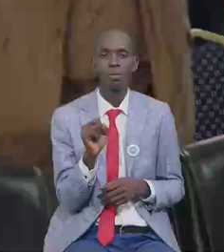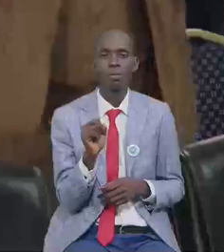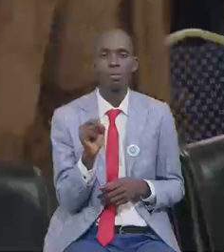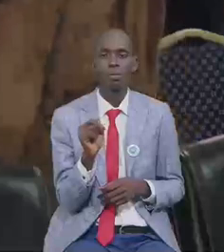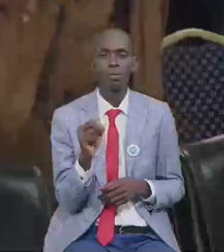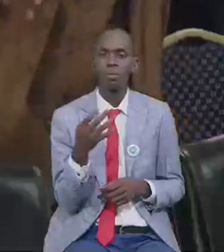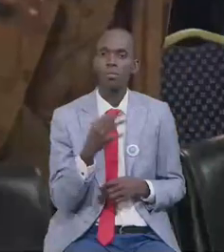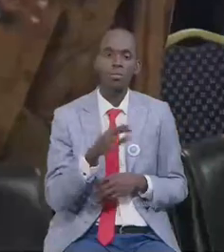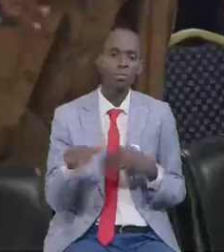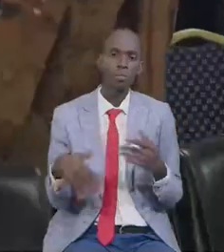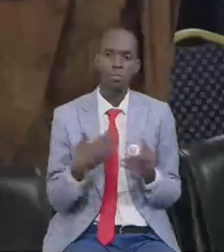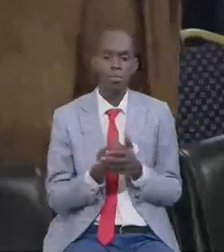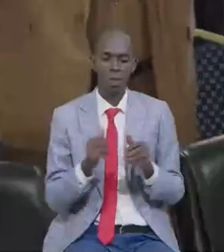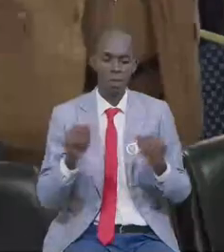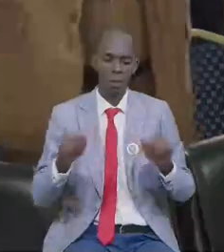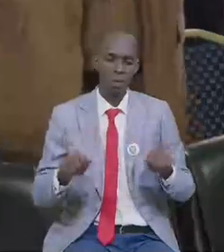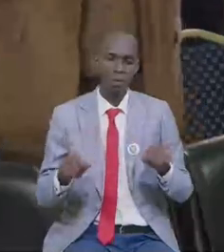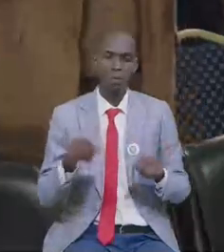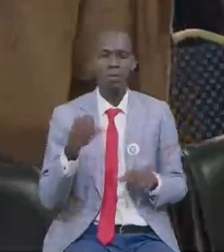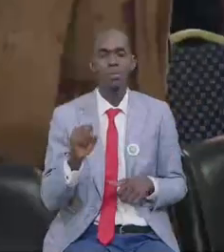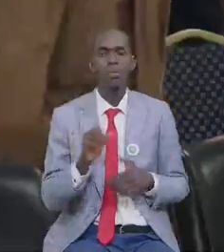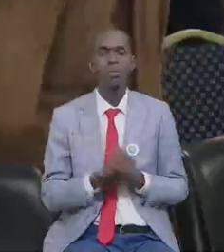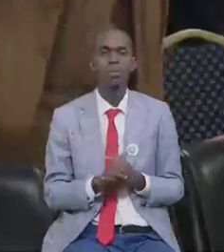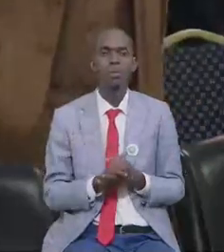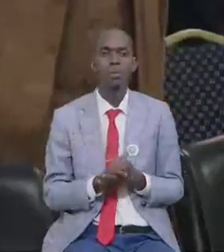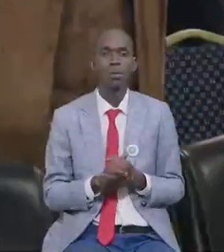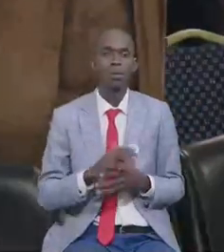de toutes les possibilités.